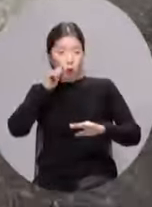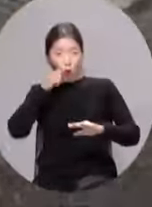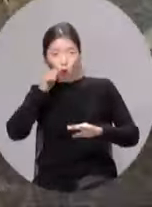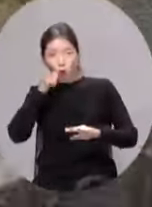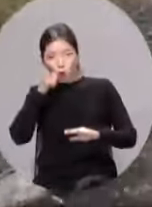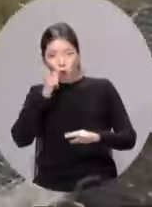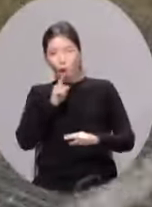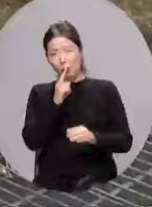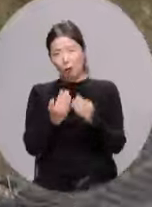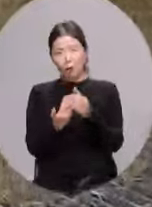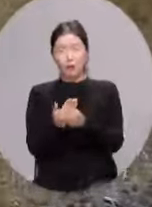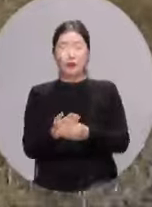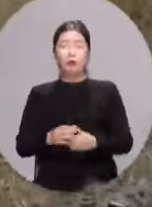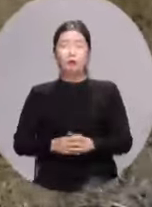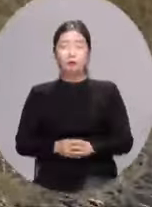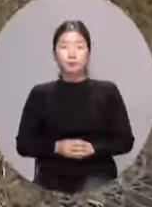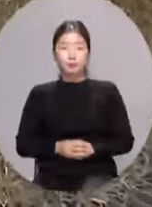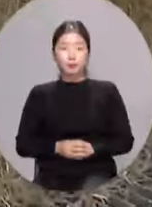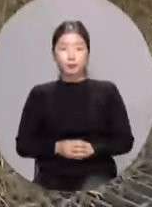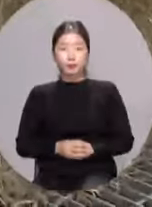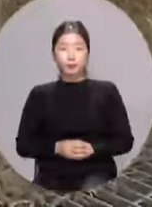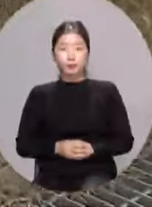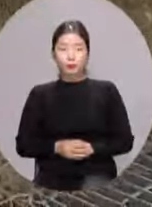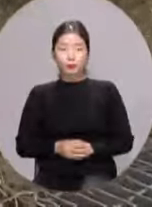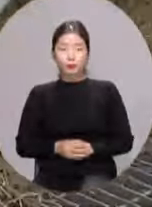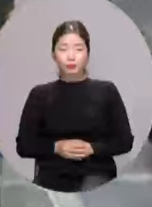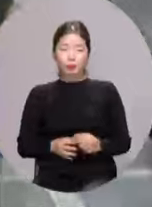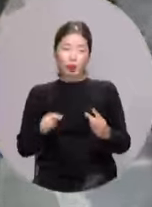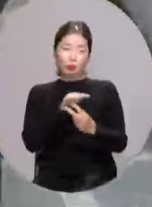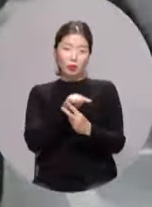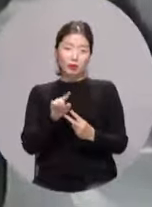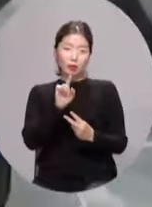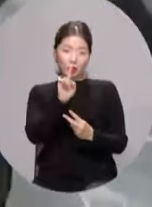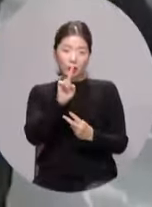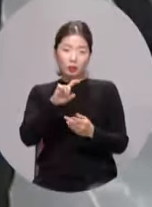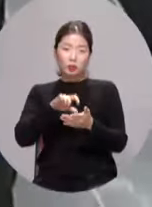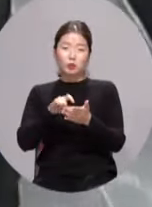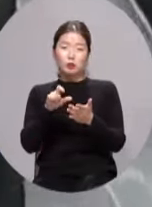바다라는 말이 나오고 있습니다과 정는서